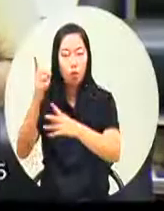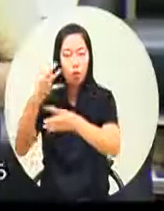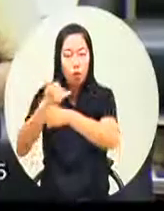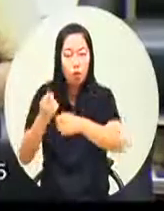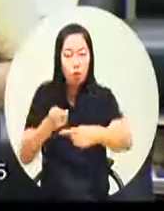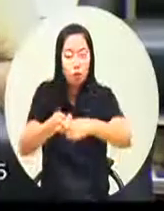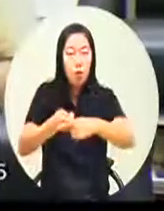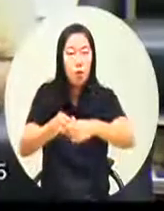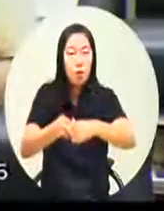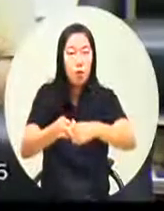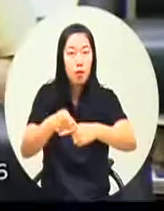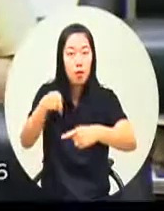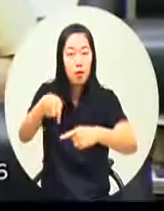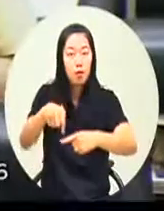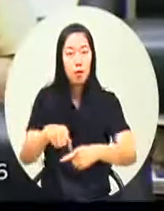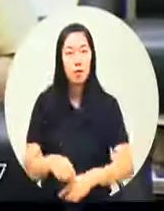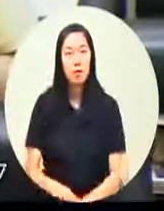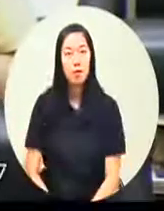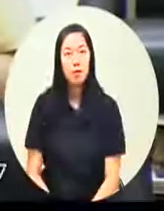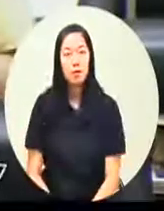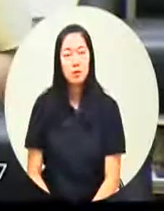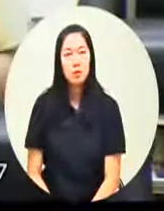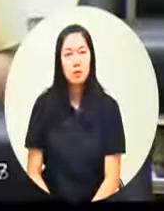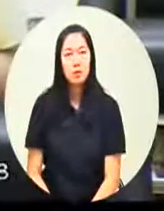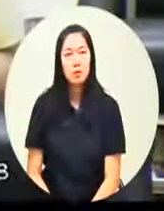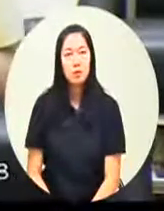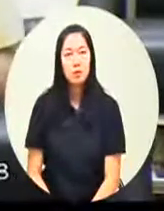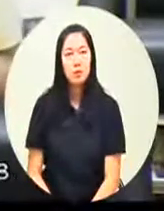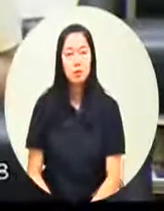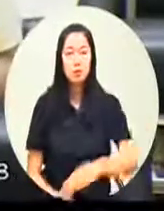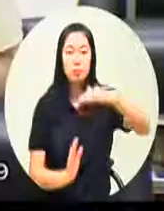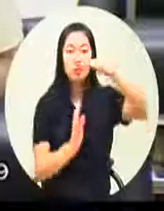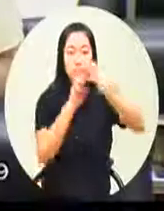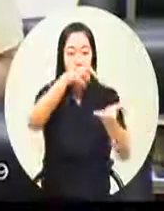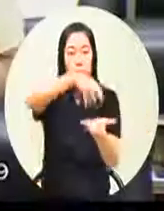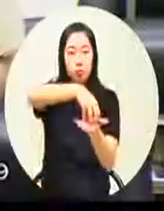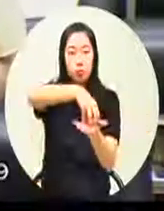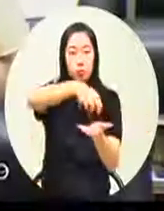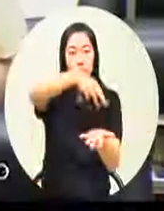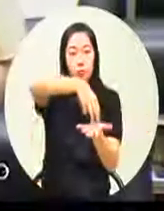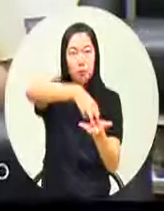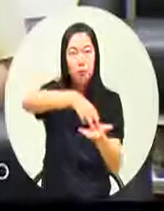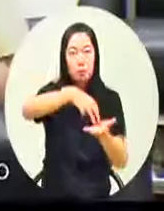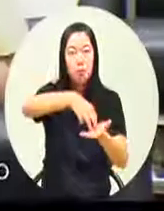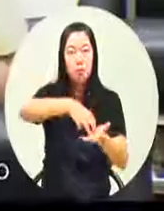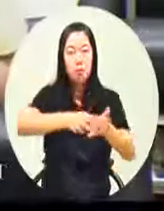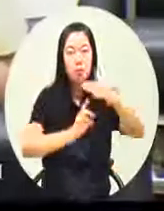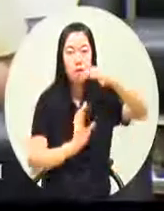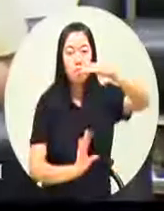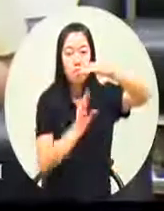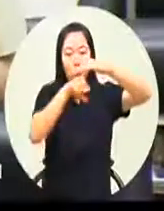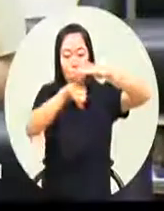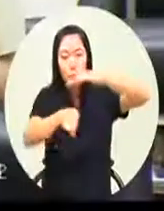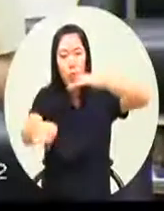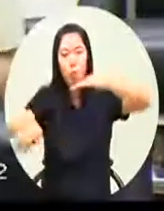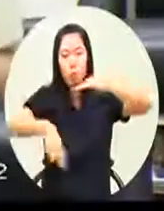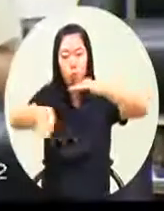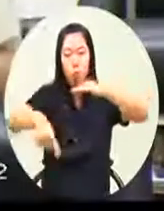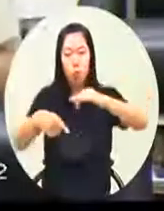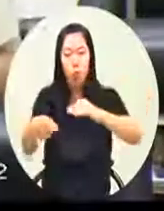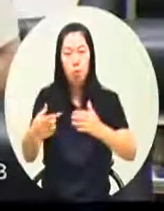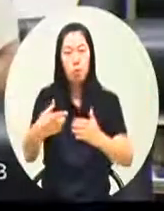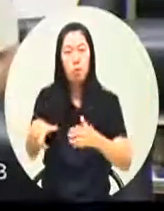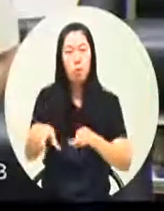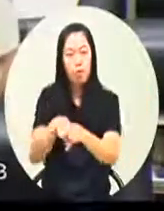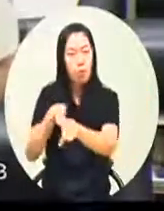方，哈，就是顶金交流道要上去要下去那个阻塞的这个情况